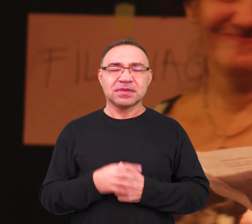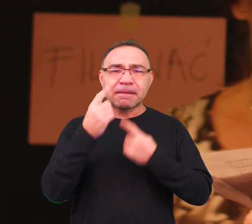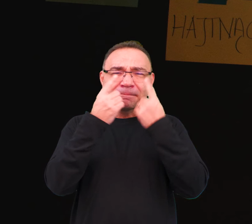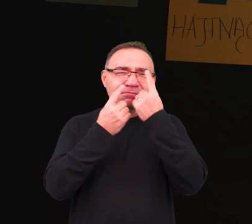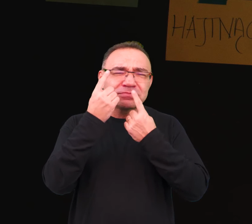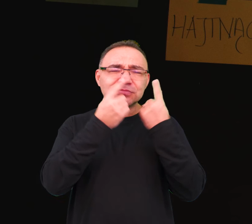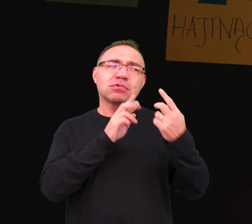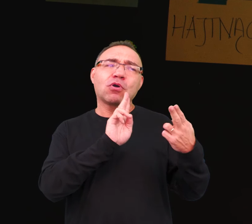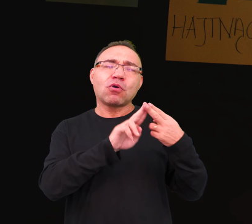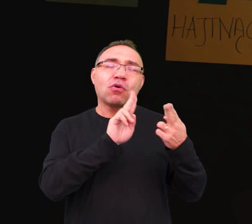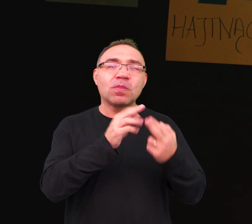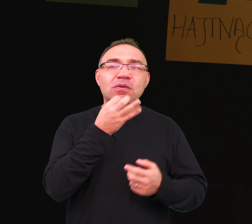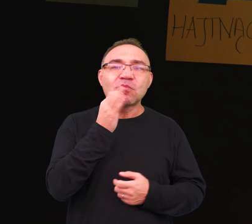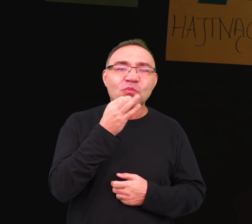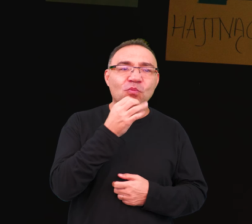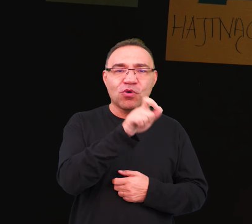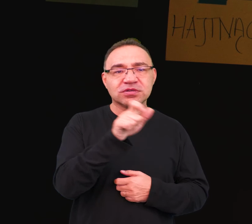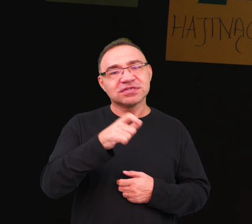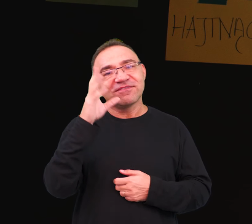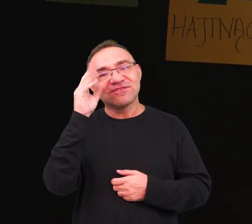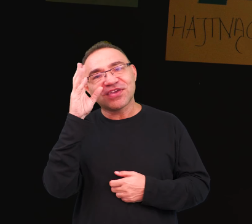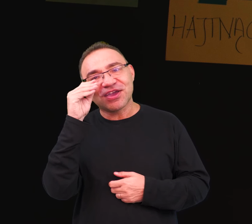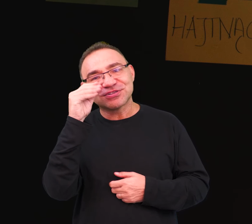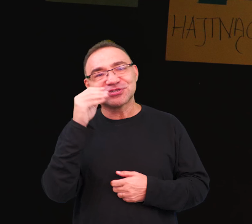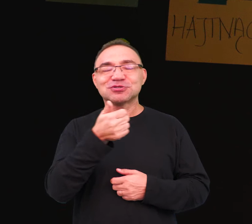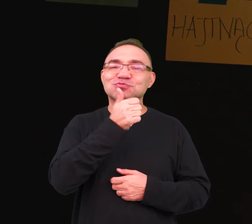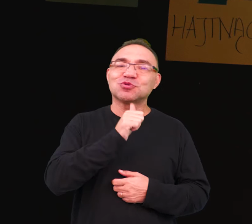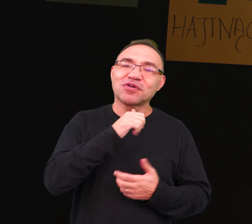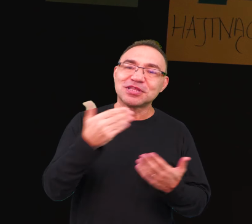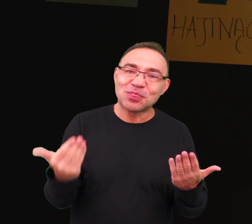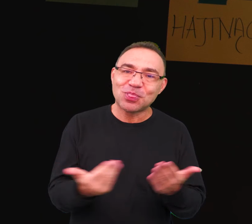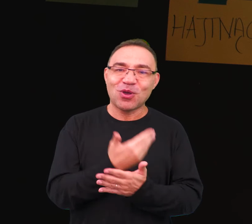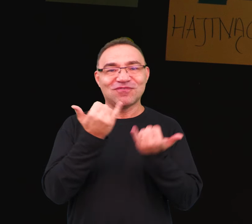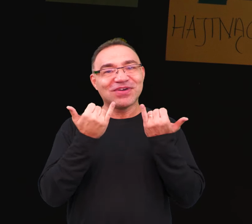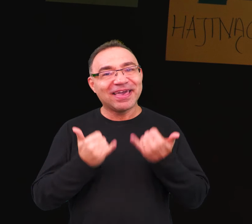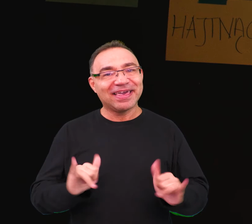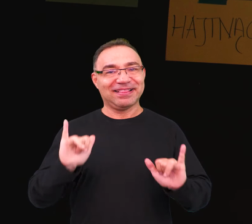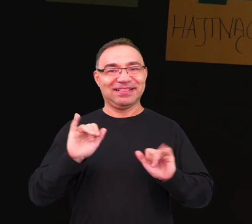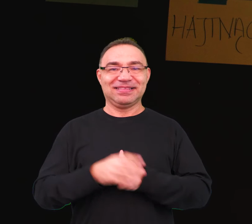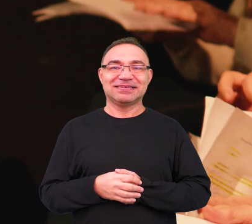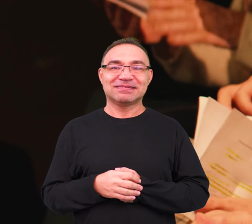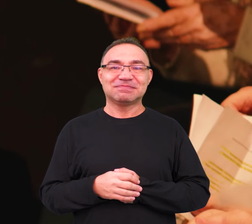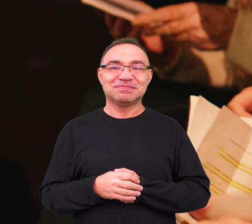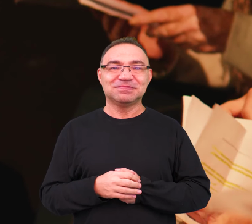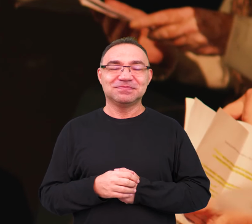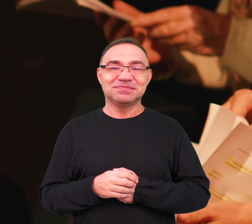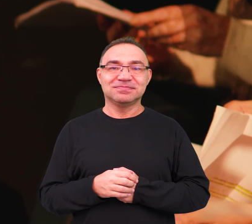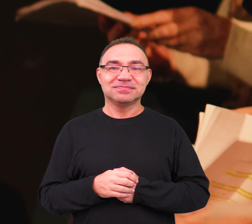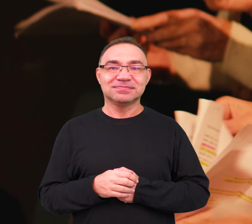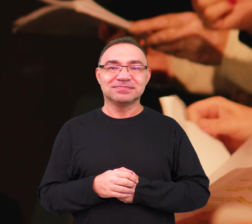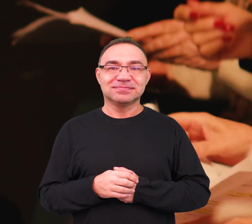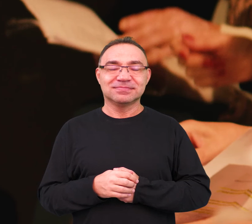Myślę, że kontakt z młodzieżą i takie wieczory, spróbować coś nowego, coś innego.